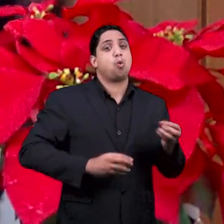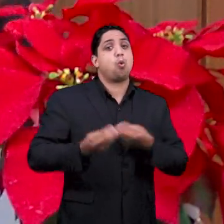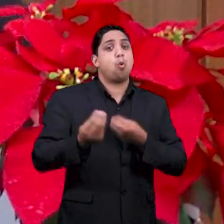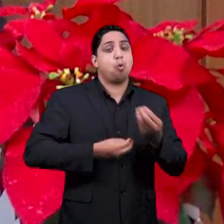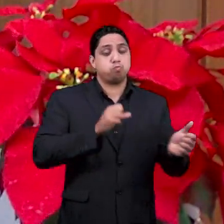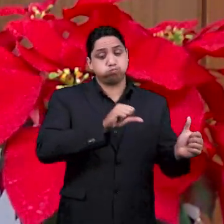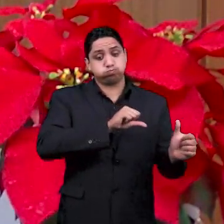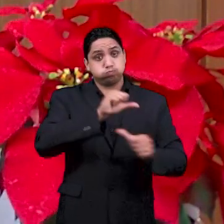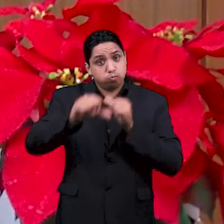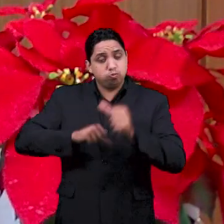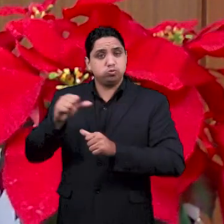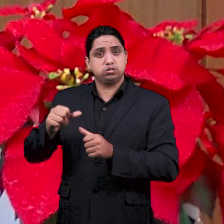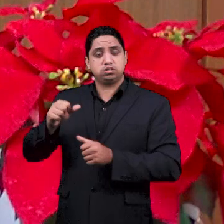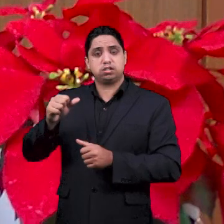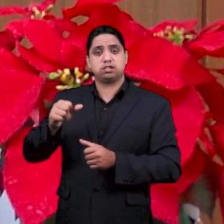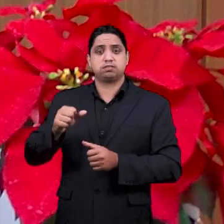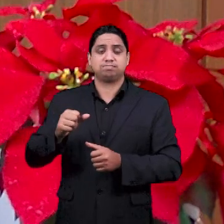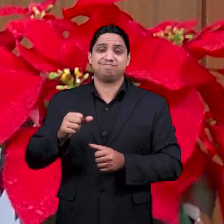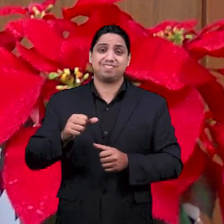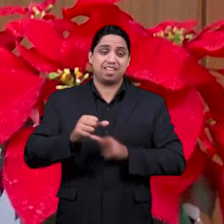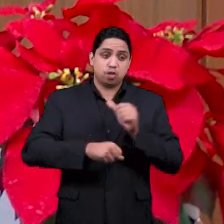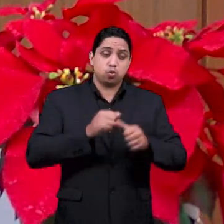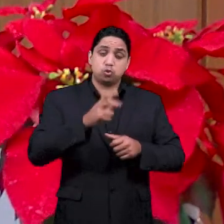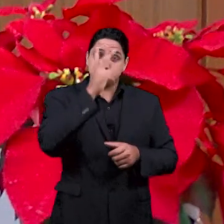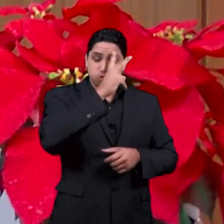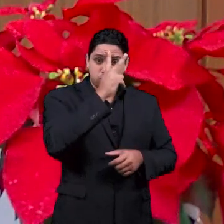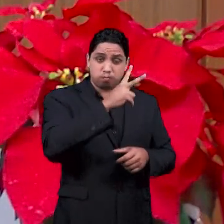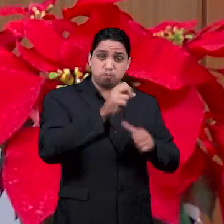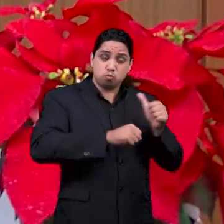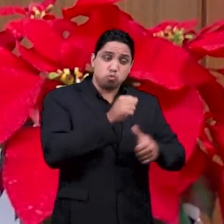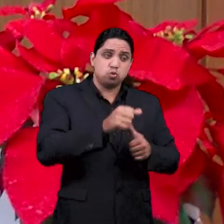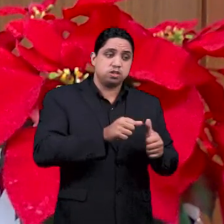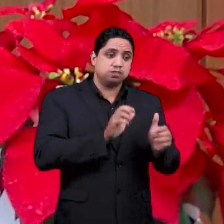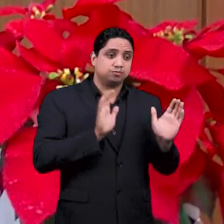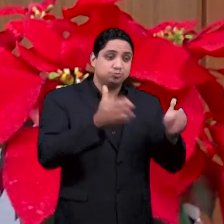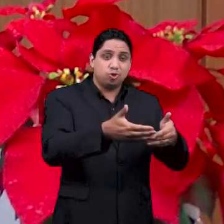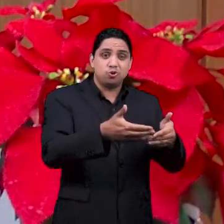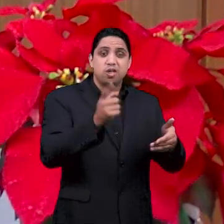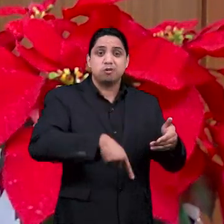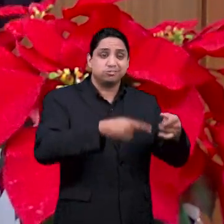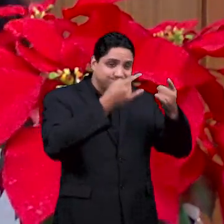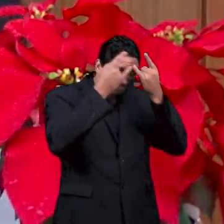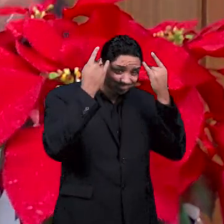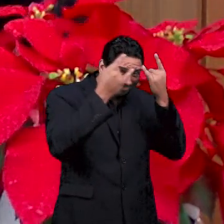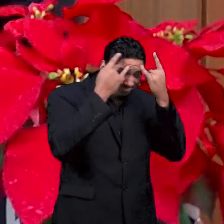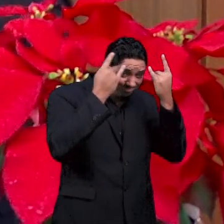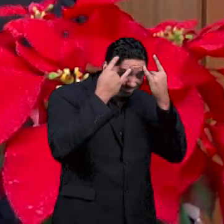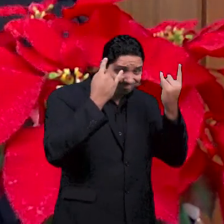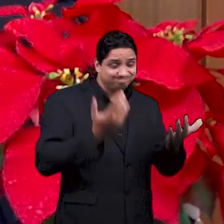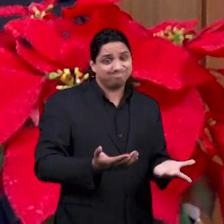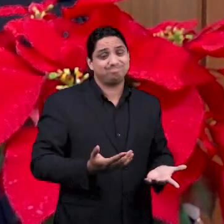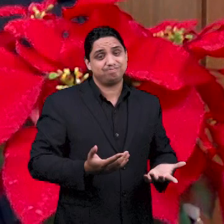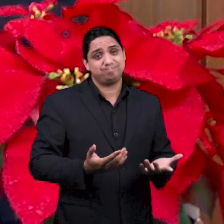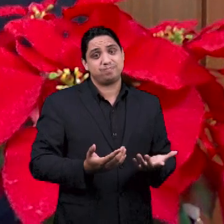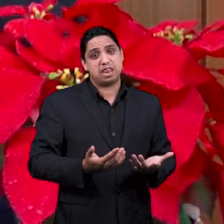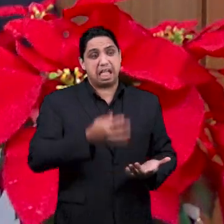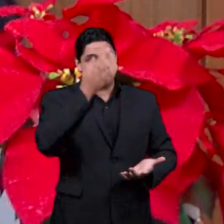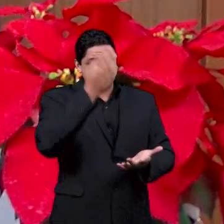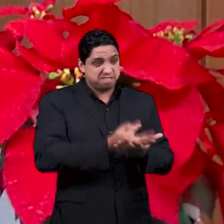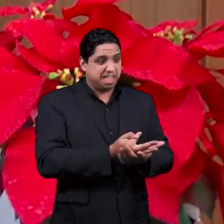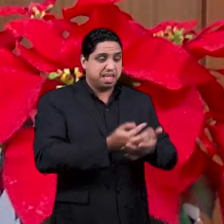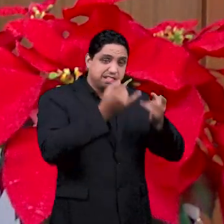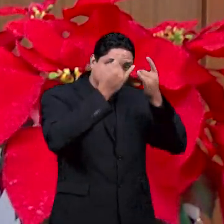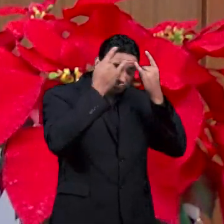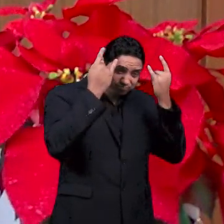уносит историческое, все в материальном мире. Они замкнуты в материальном мире, и